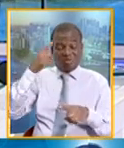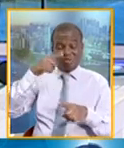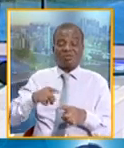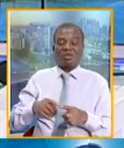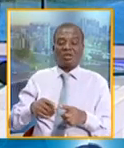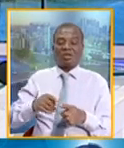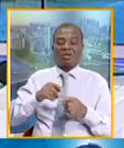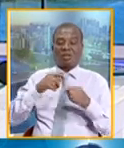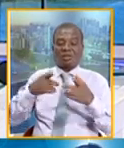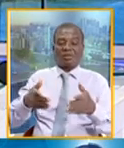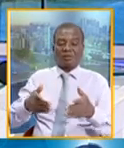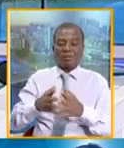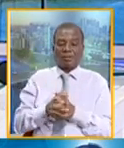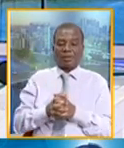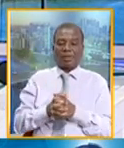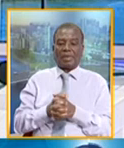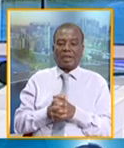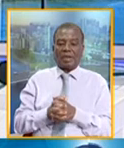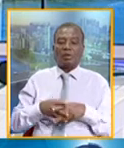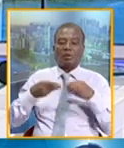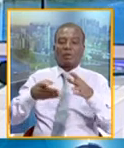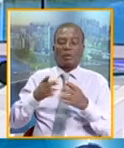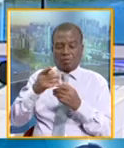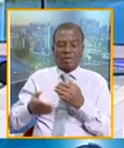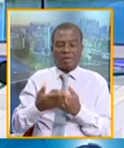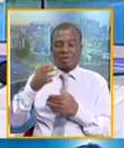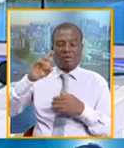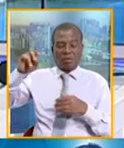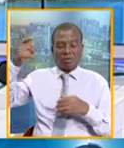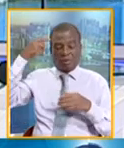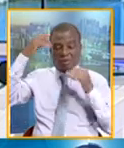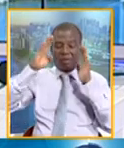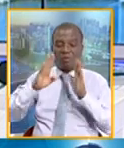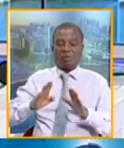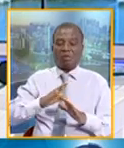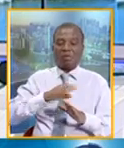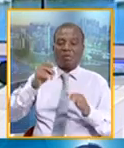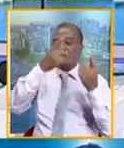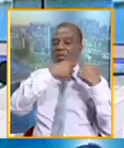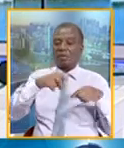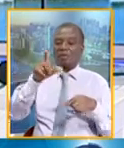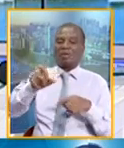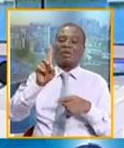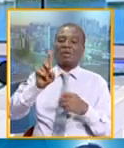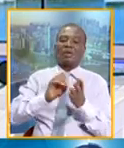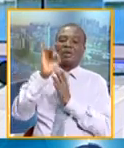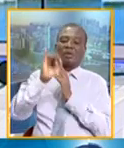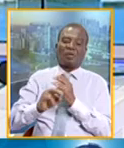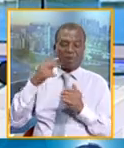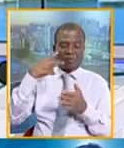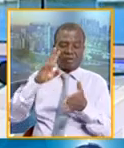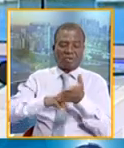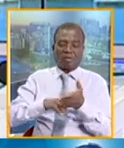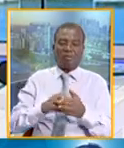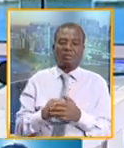2016, suspendu puis relancé par le gouvernement sur instruction du chef de l'État, Alassane Ouattara. Depuis le 21 janvier 2020, le dossier est